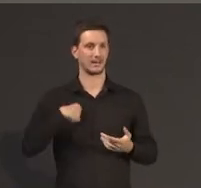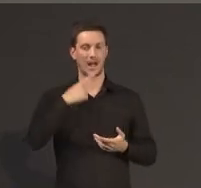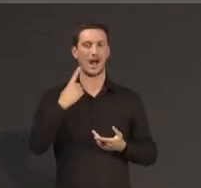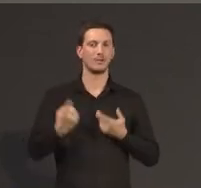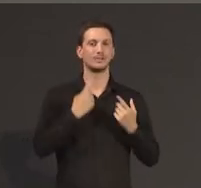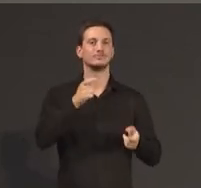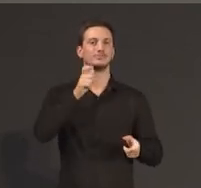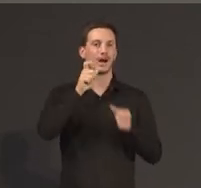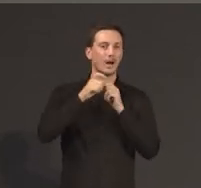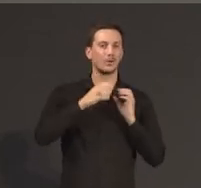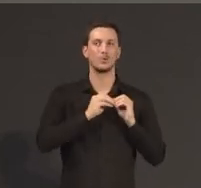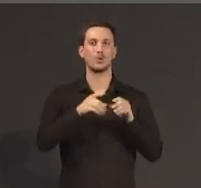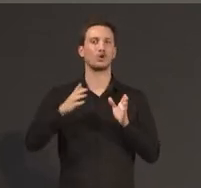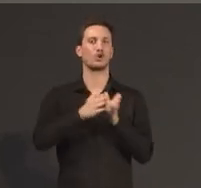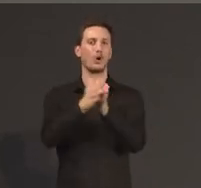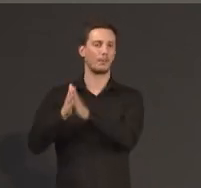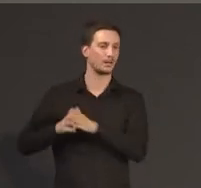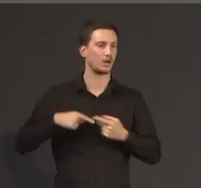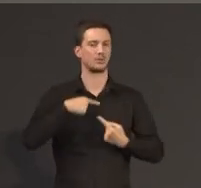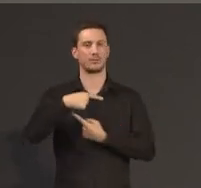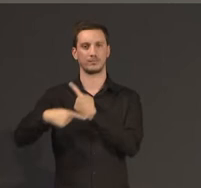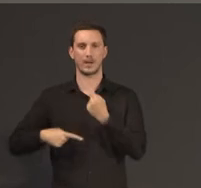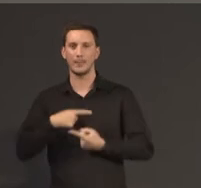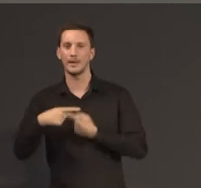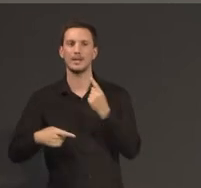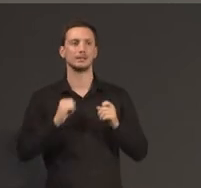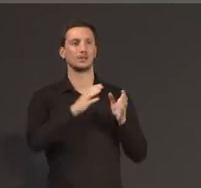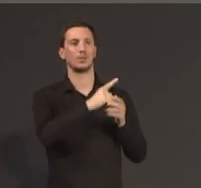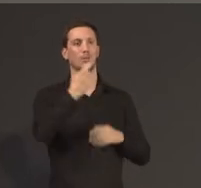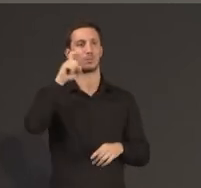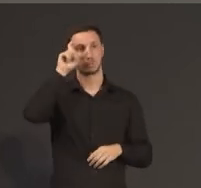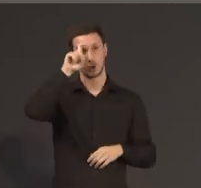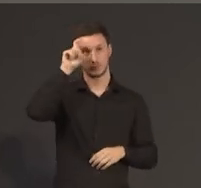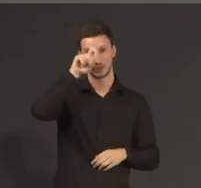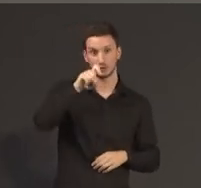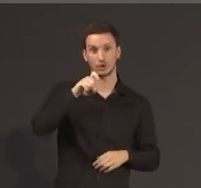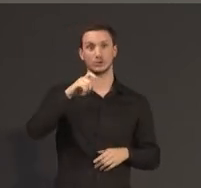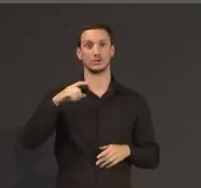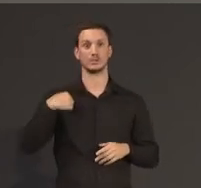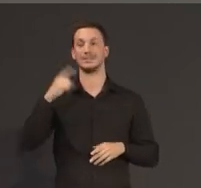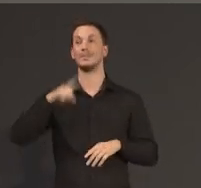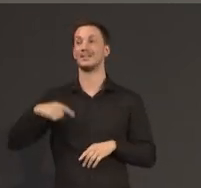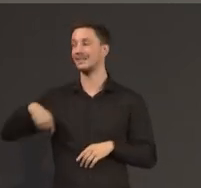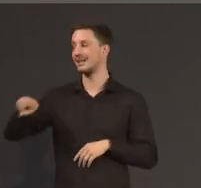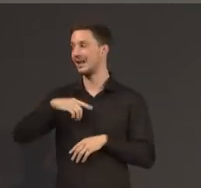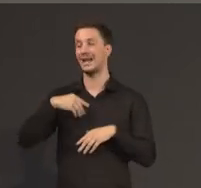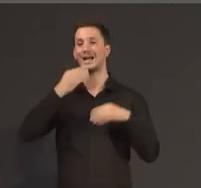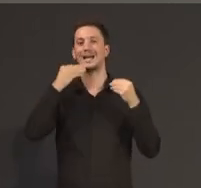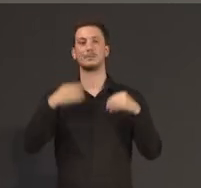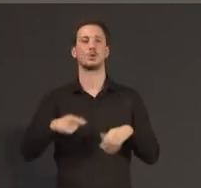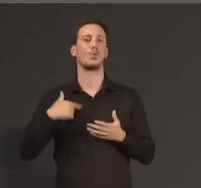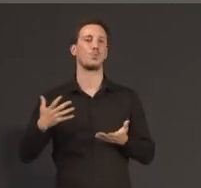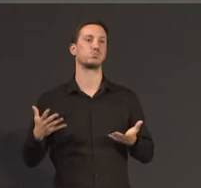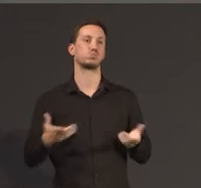paraules a tots els companys, familiars, amics i professors en nom i representació de la